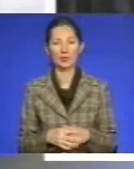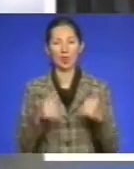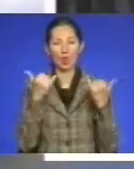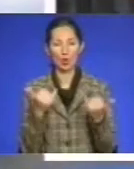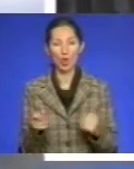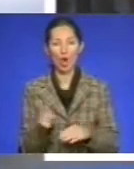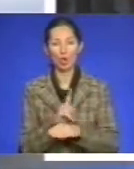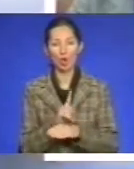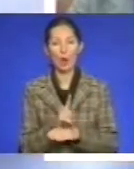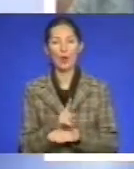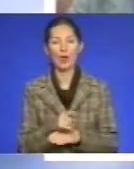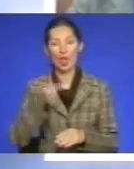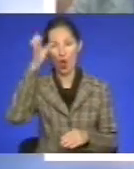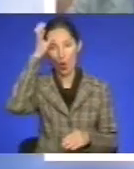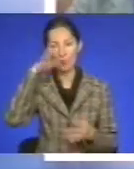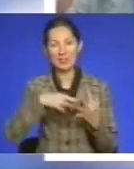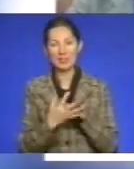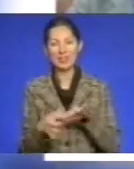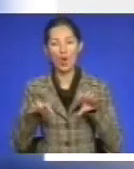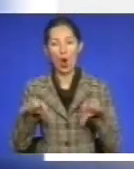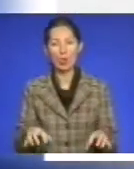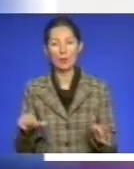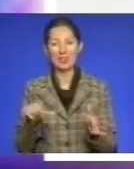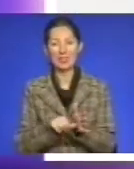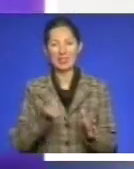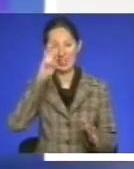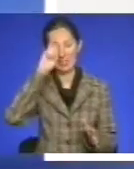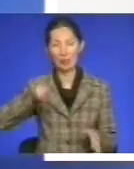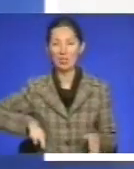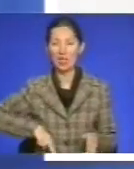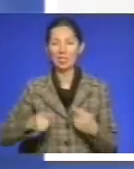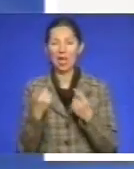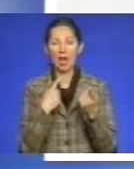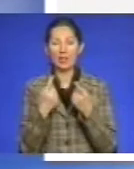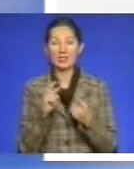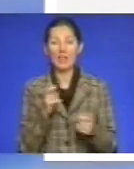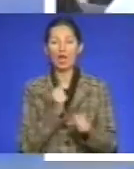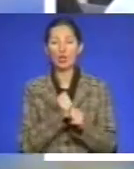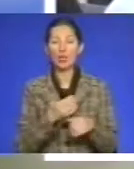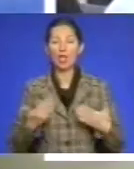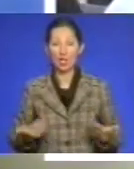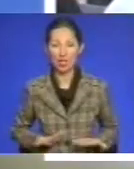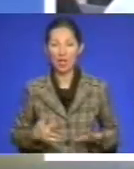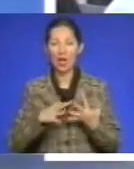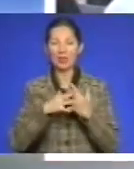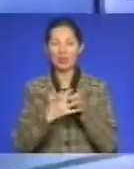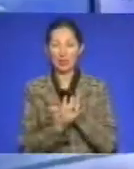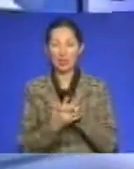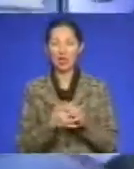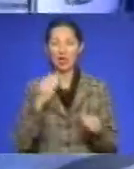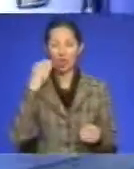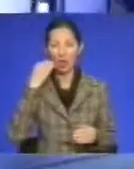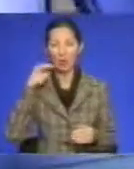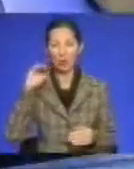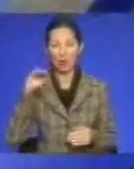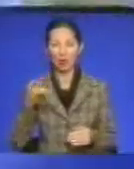Сьогодні у Тернополі науковці, сільські голови та представники державних адміністрацій радилися, як зробити життя на селі ліпшим.